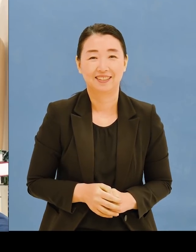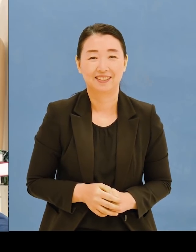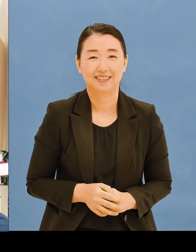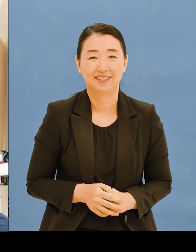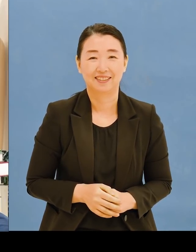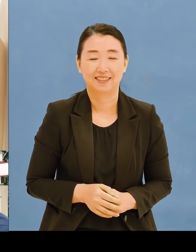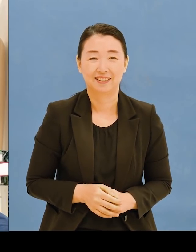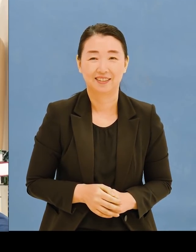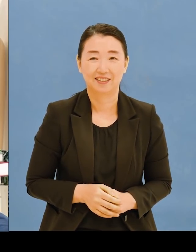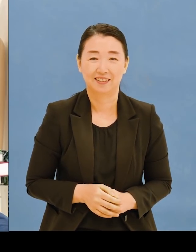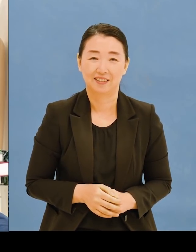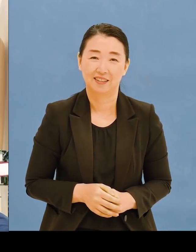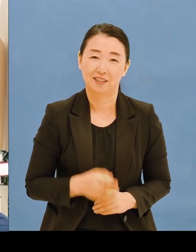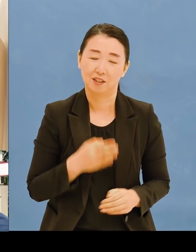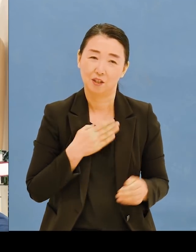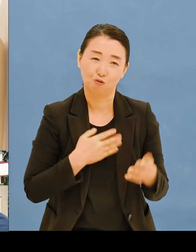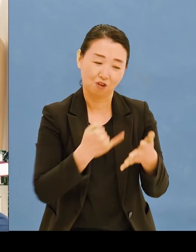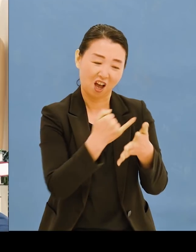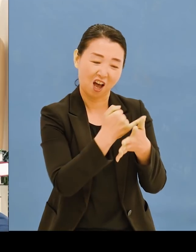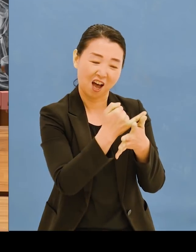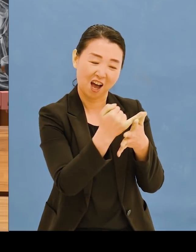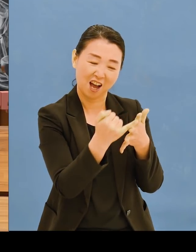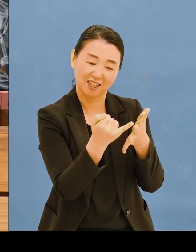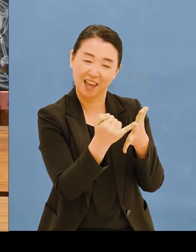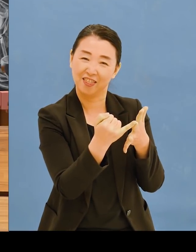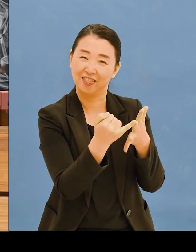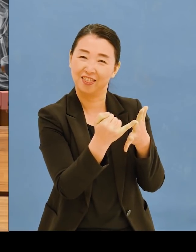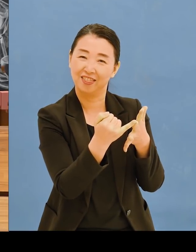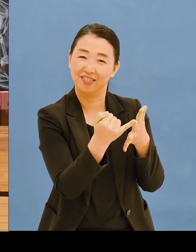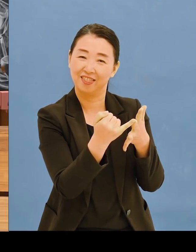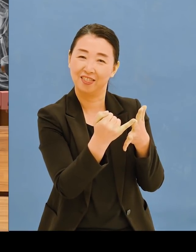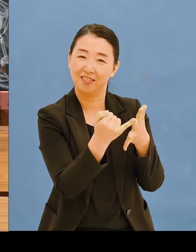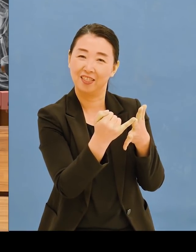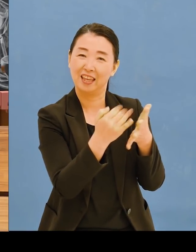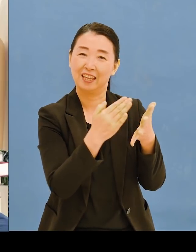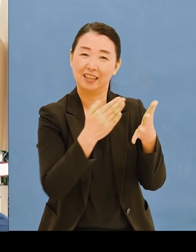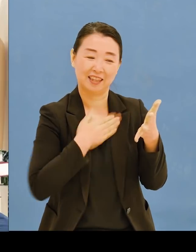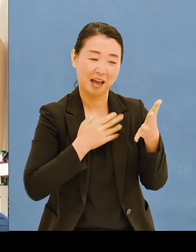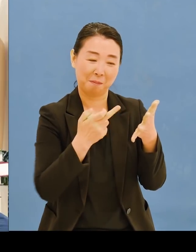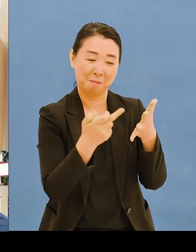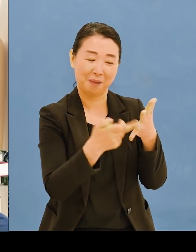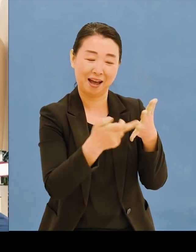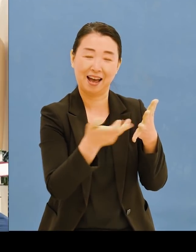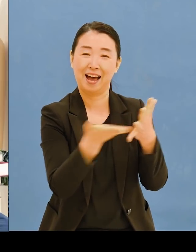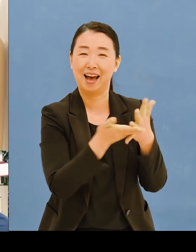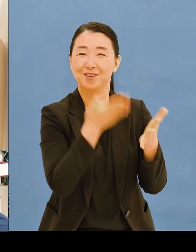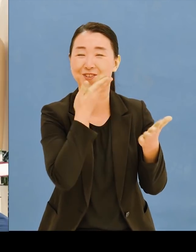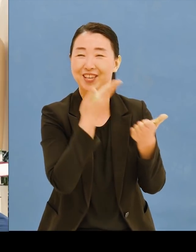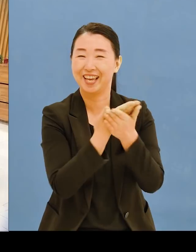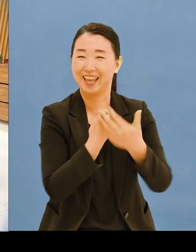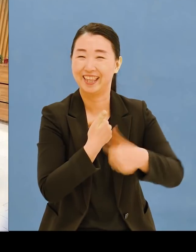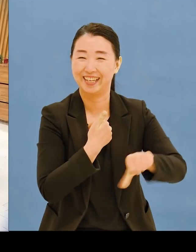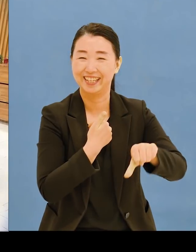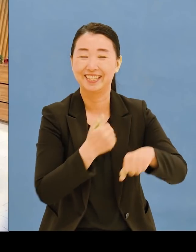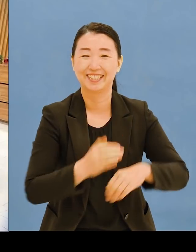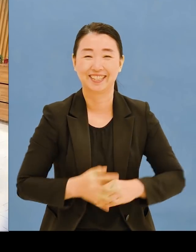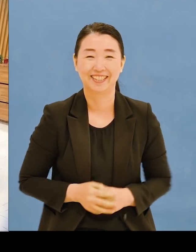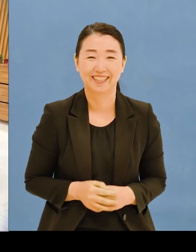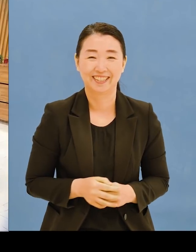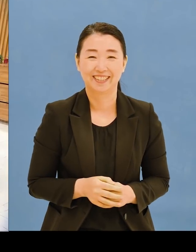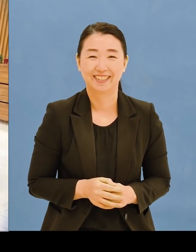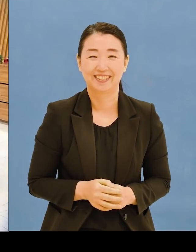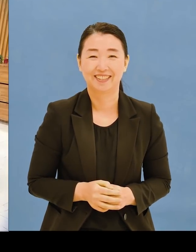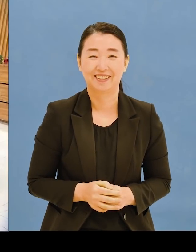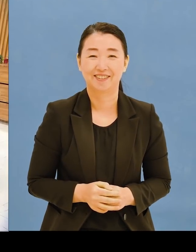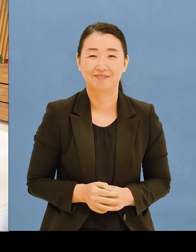저희 이제 제가 누나가 이제 3명이 있어요. 위로 누나가. 그리고 막내세요? 그리고 제가 막내예요. 엄청 귀한 아들이죠. 엄청 귀한 아들이네요. 네, 근데